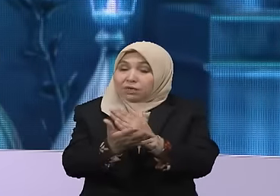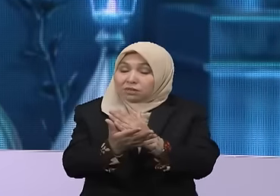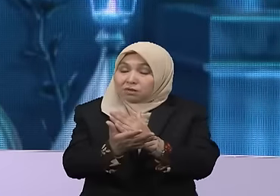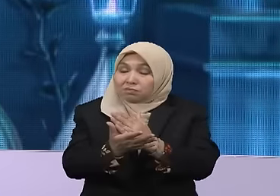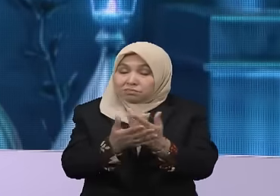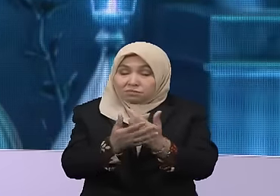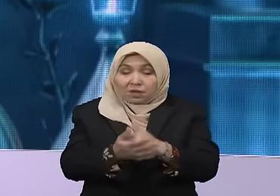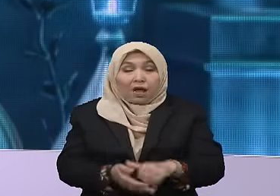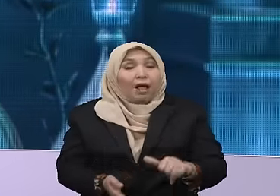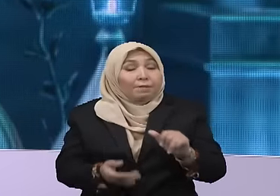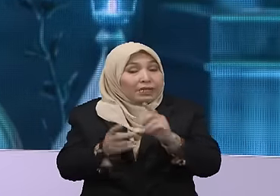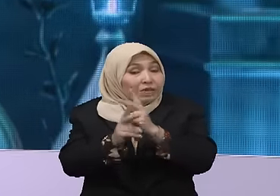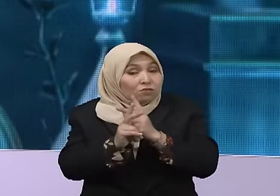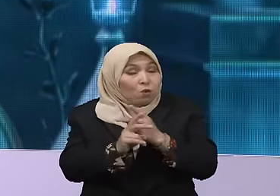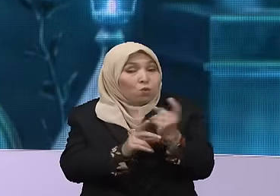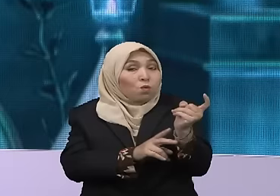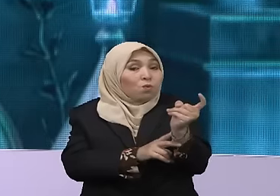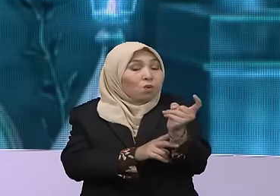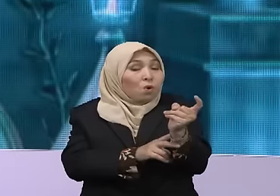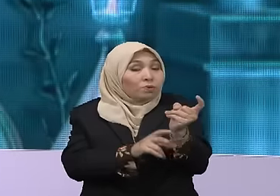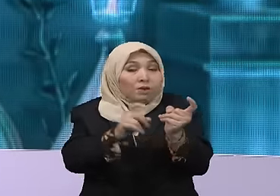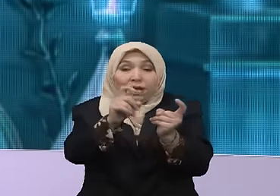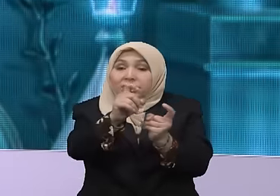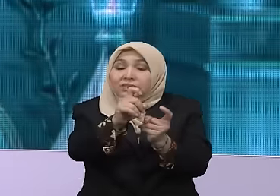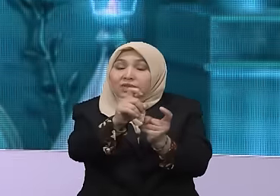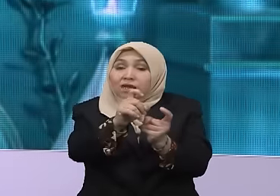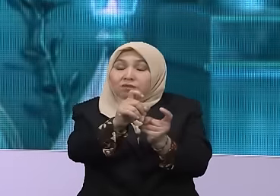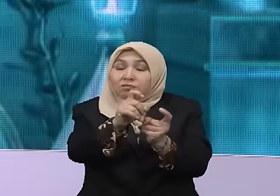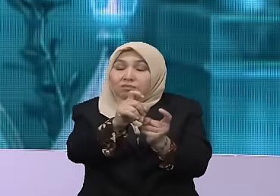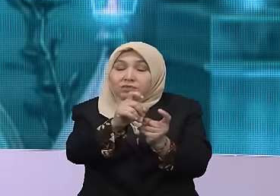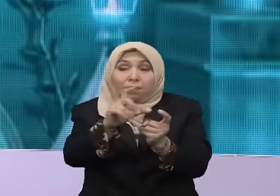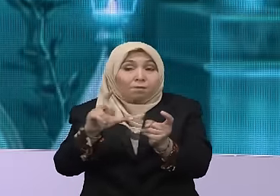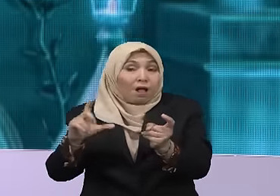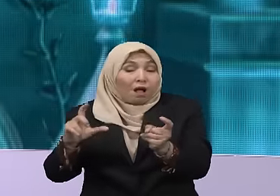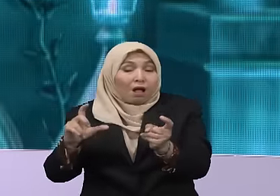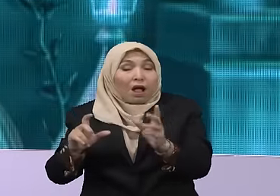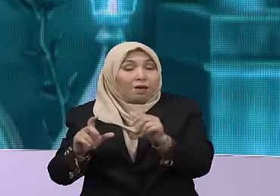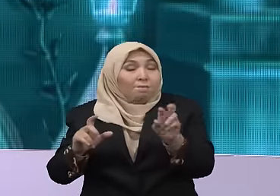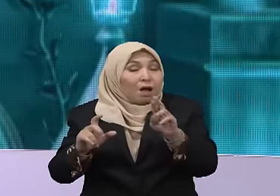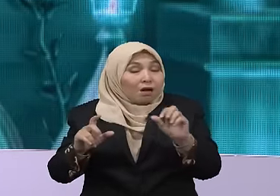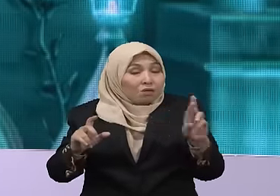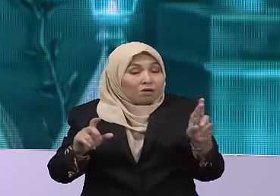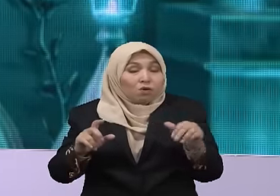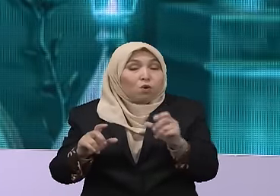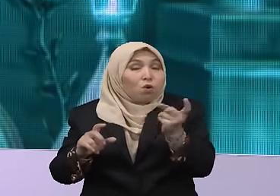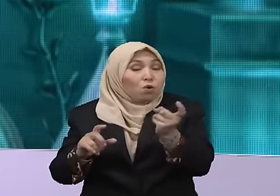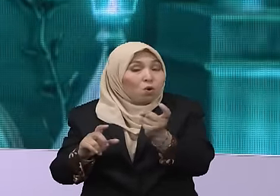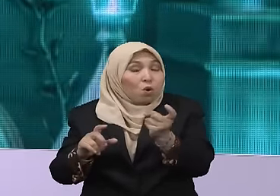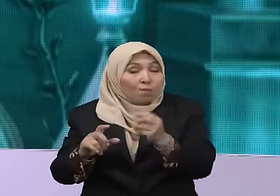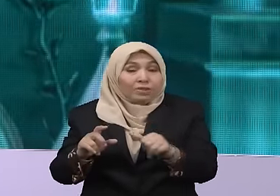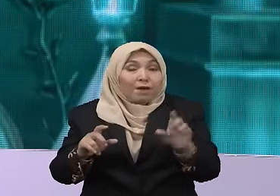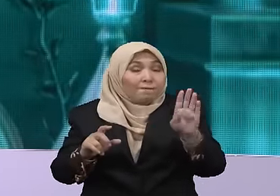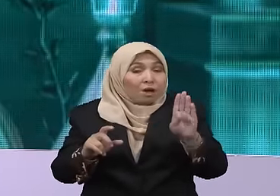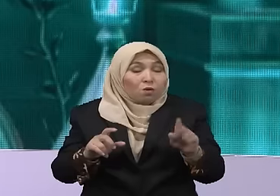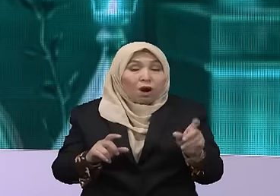akbar, hati-hati huruf ra yang kita matikan dia, jadi dia bunyi tebal, akbar, yang tebalnya ra bukan ba tu, kalau tak